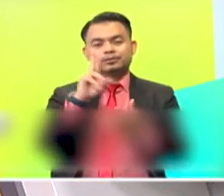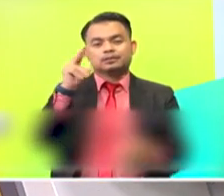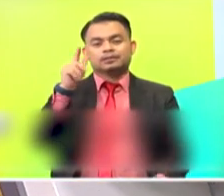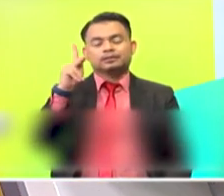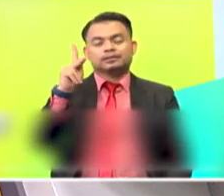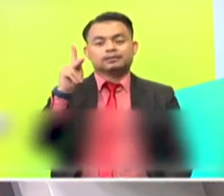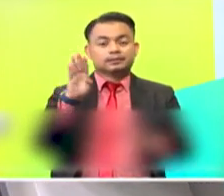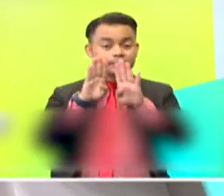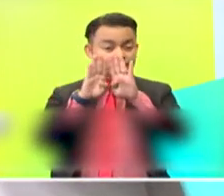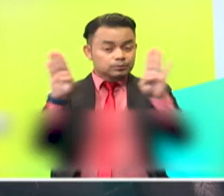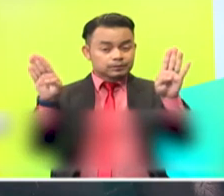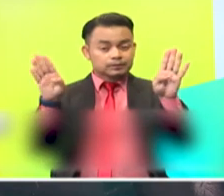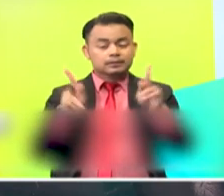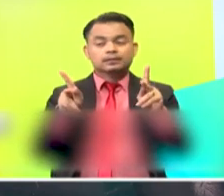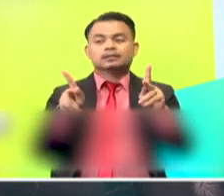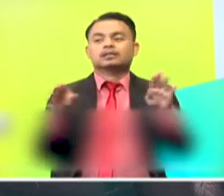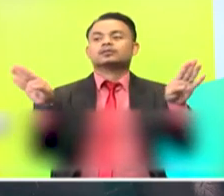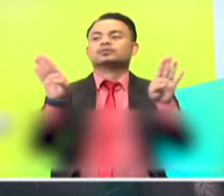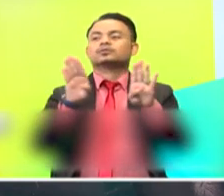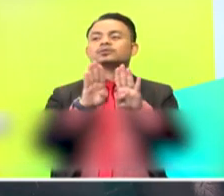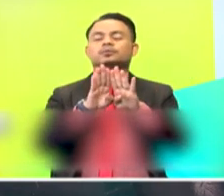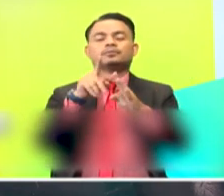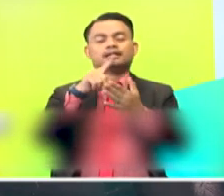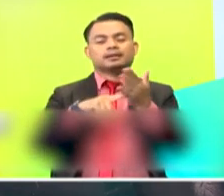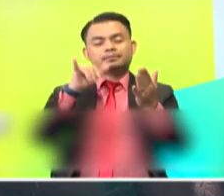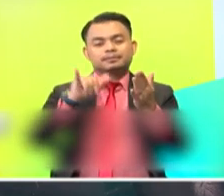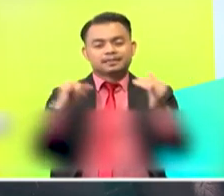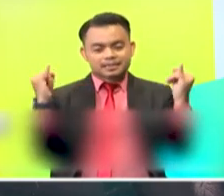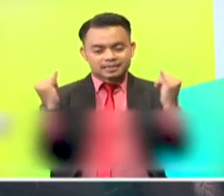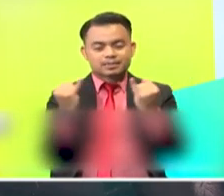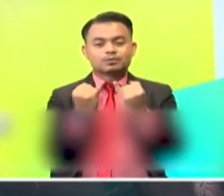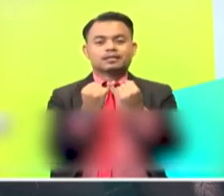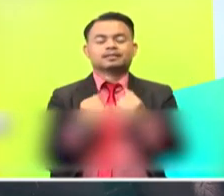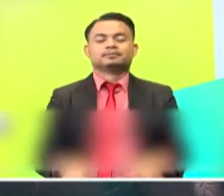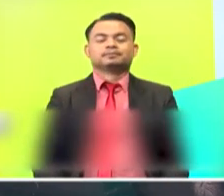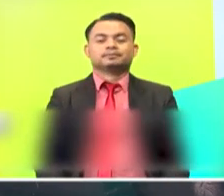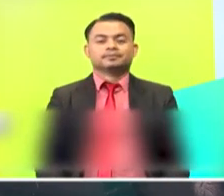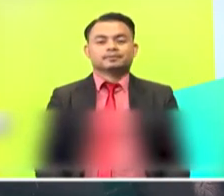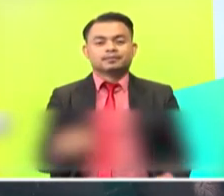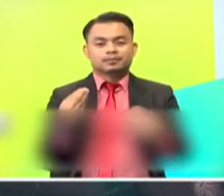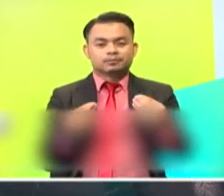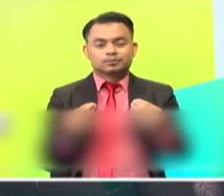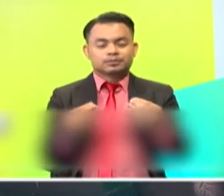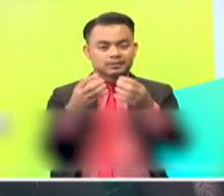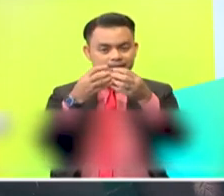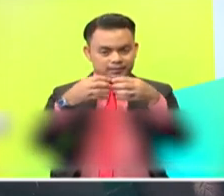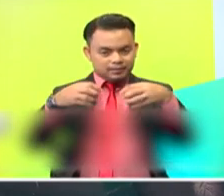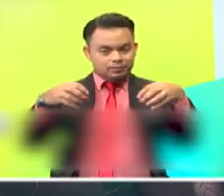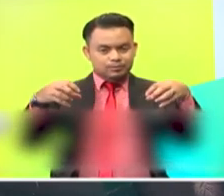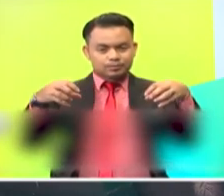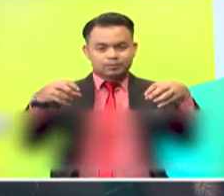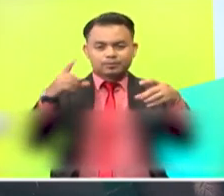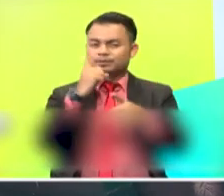aku yang sesuai kalau tertutup WC gosai Rasul mungkin Teluk Ok guspita jatuh mutham